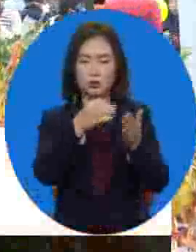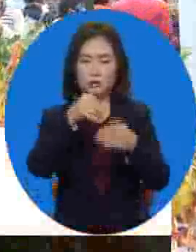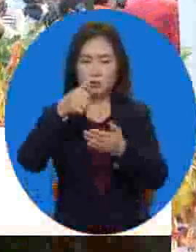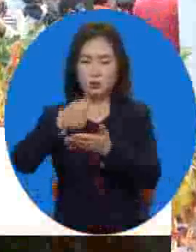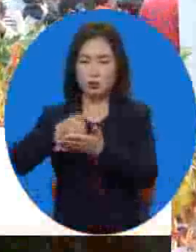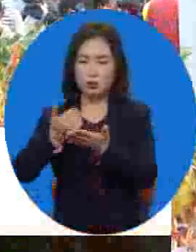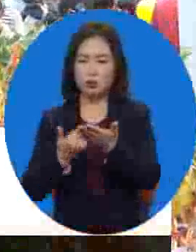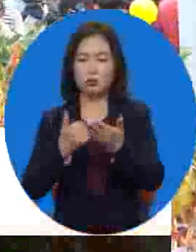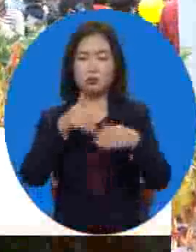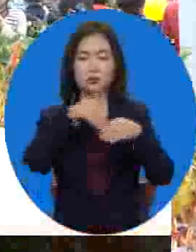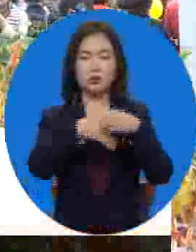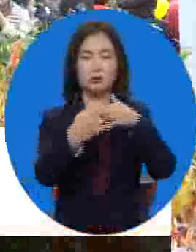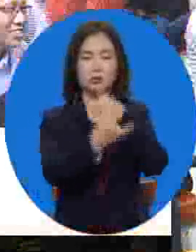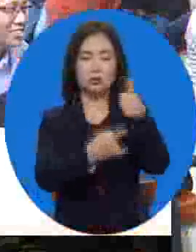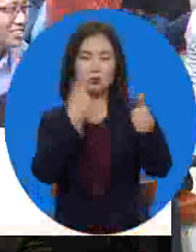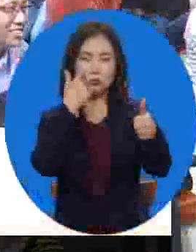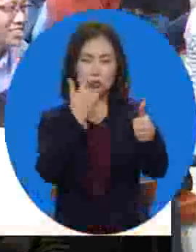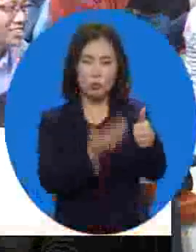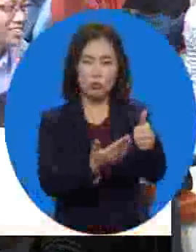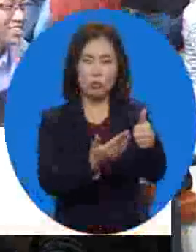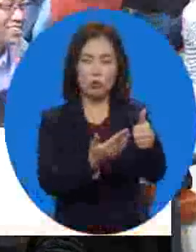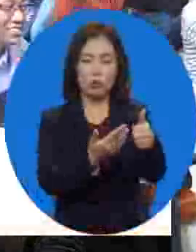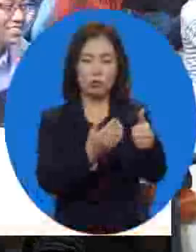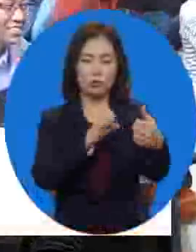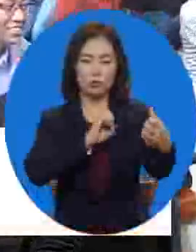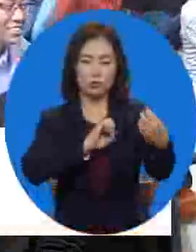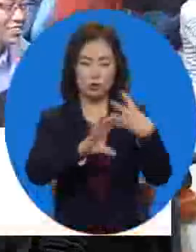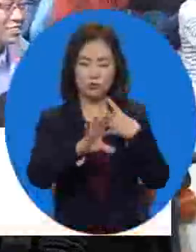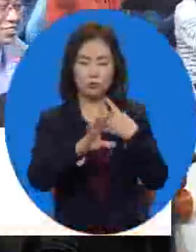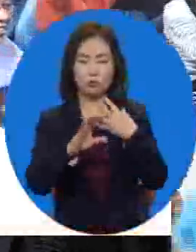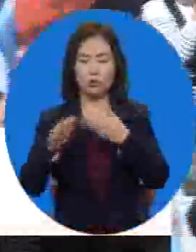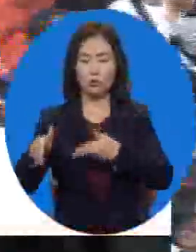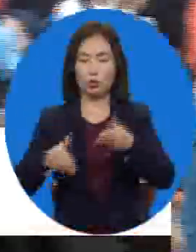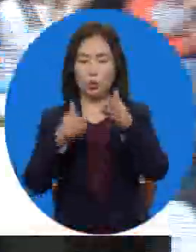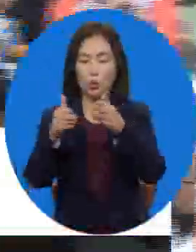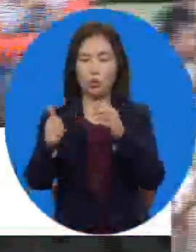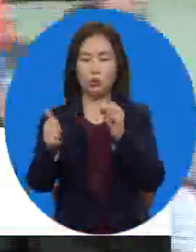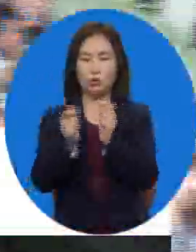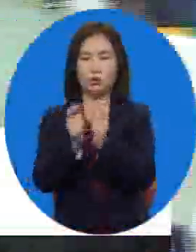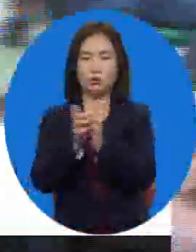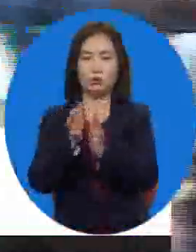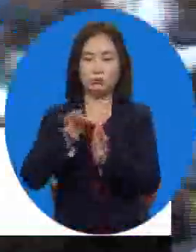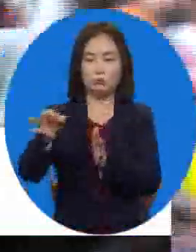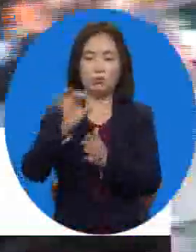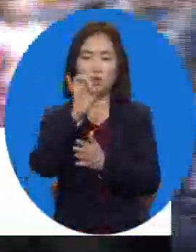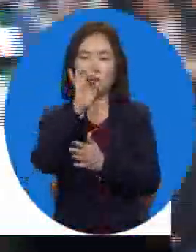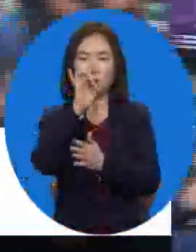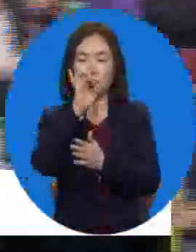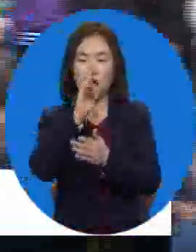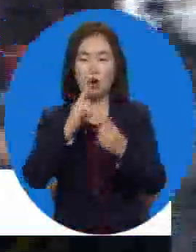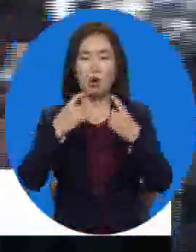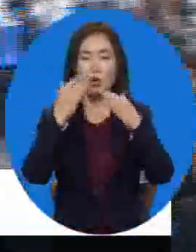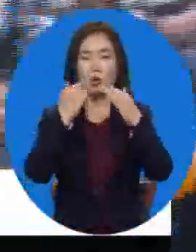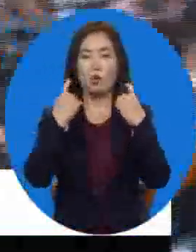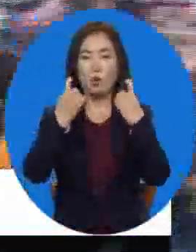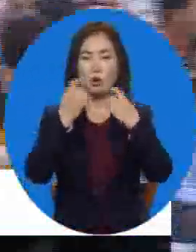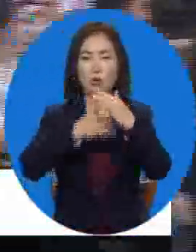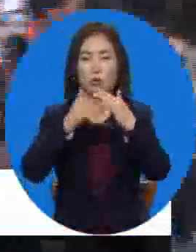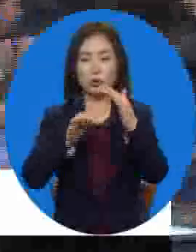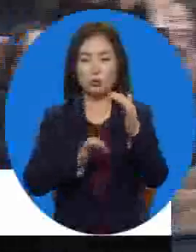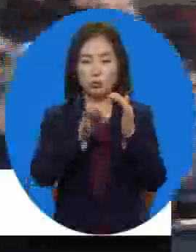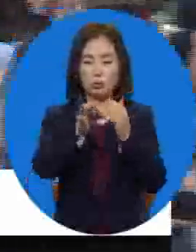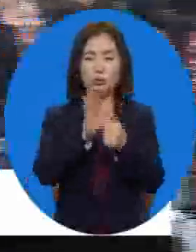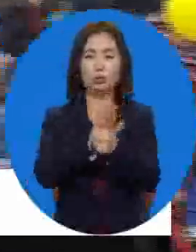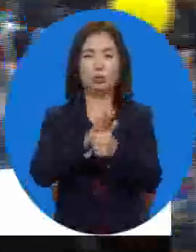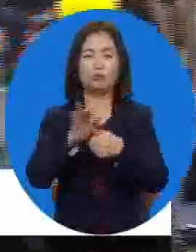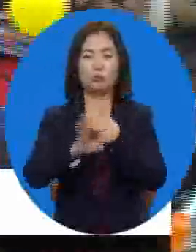전에 선관위에 치료 했거든요 예 길을 하니까 나 또 에서 직접 하면 안되고 관광 곳 아닌데 서예 살